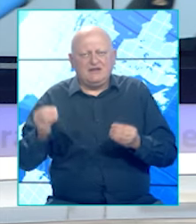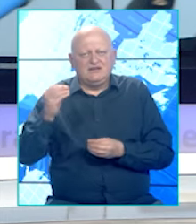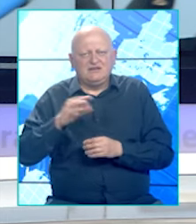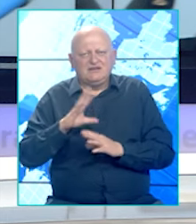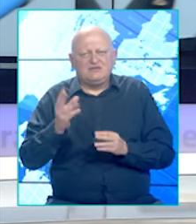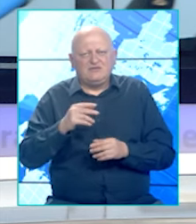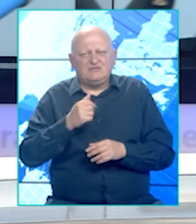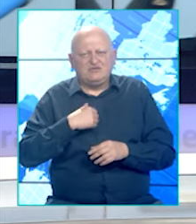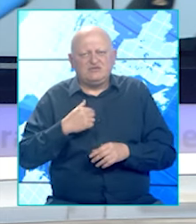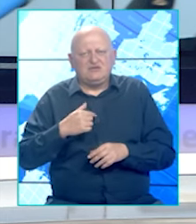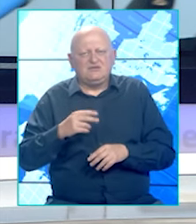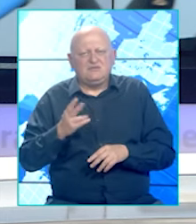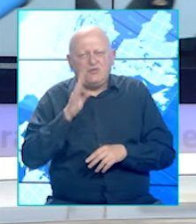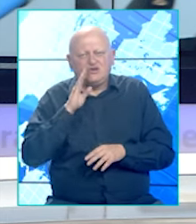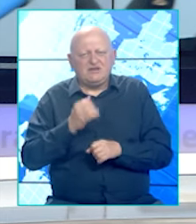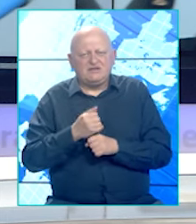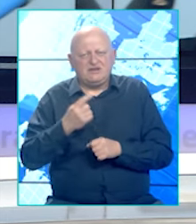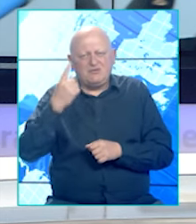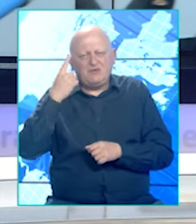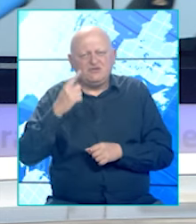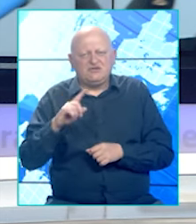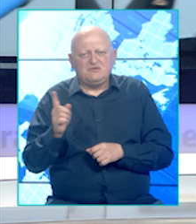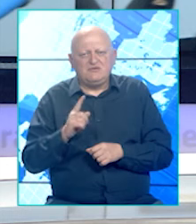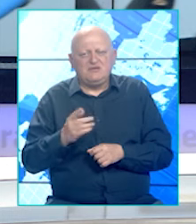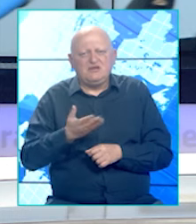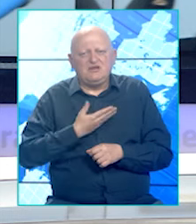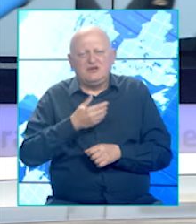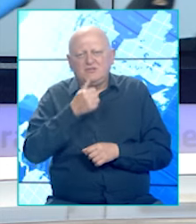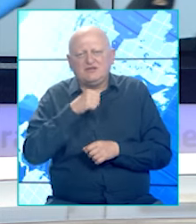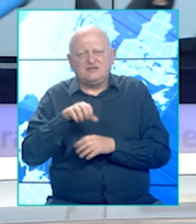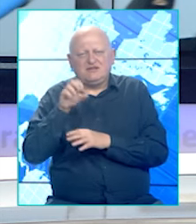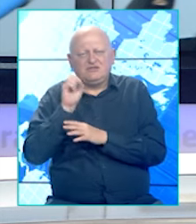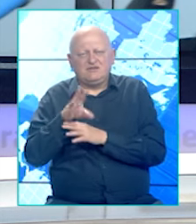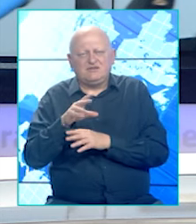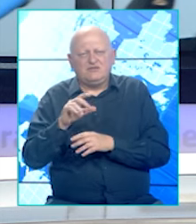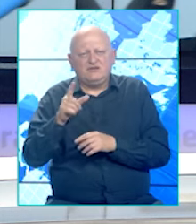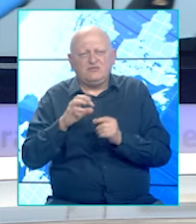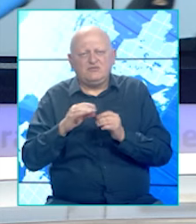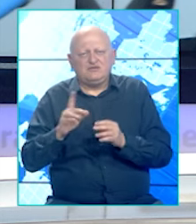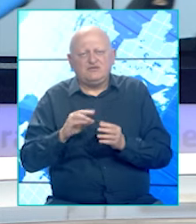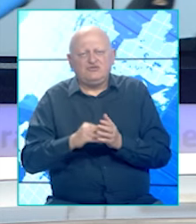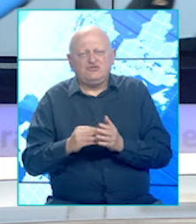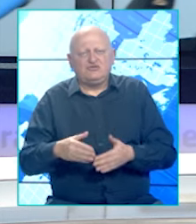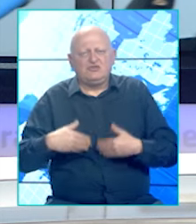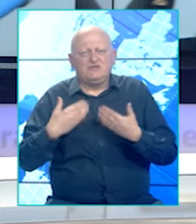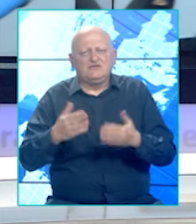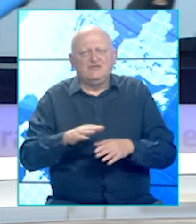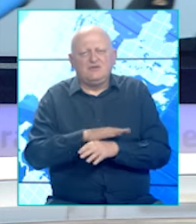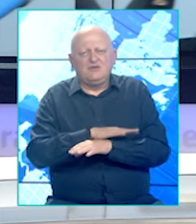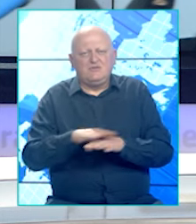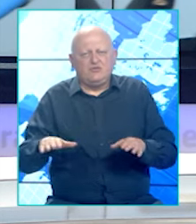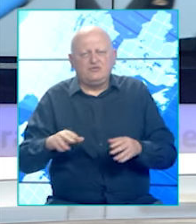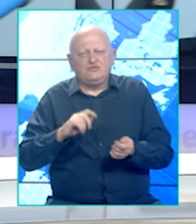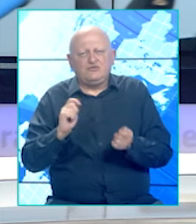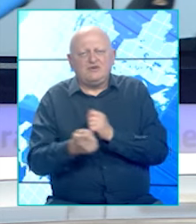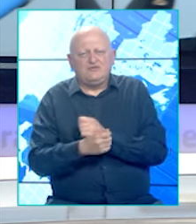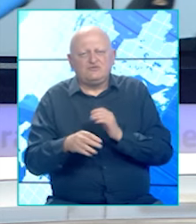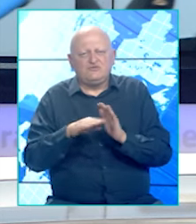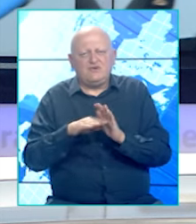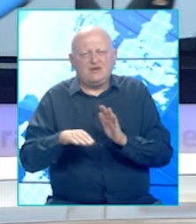rasta. Sve osim naše. Bosna i Hercegovina, podsjećamo, nije dobila zeleno svjetlo jer Briselu još nije dostavila